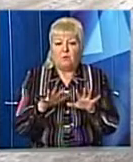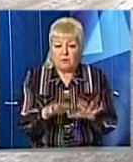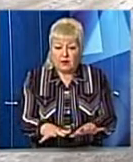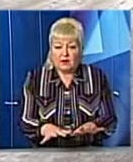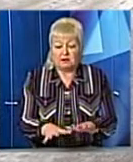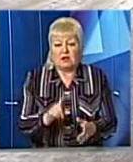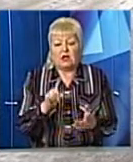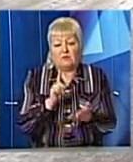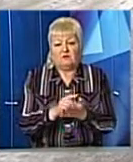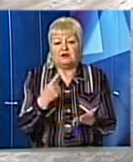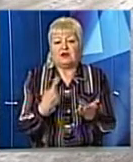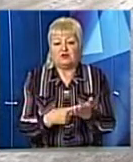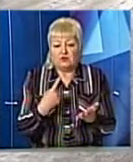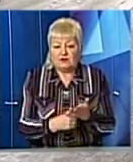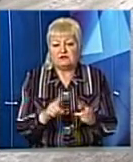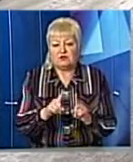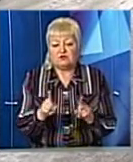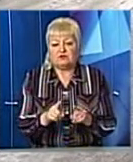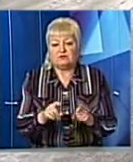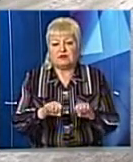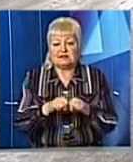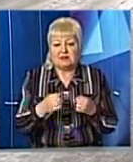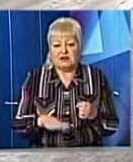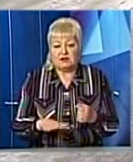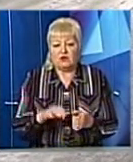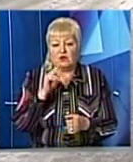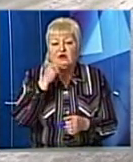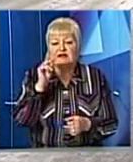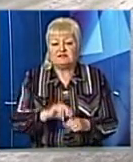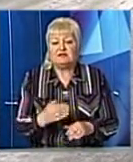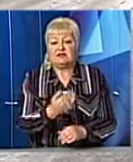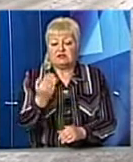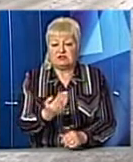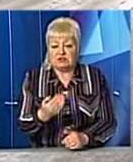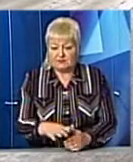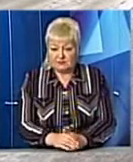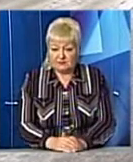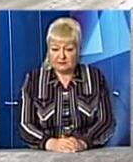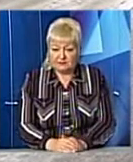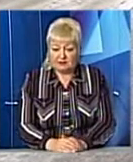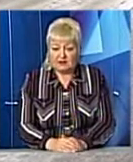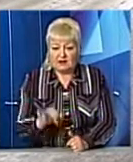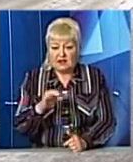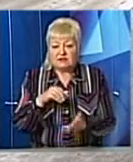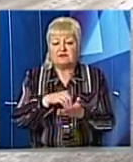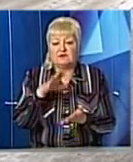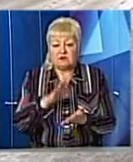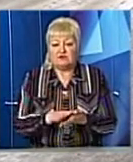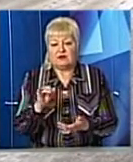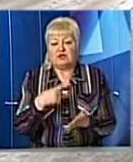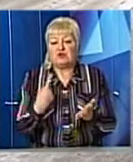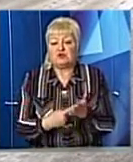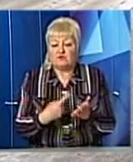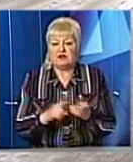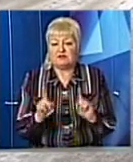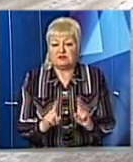власне травмувалася з вини тої чи іншої служби, з вини певної особи, і зафіксувати, і довести, що